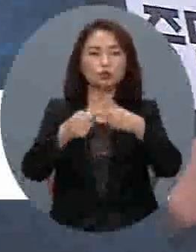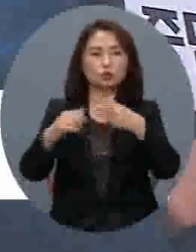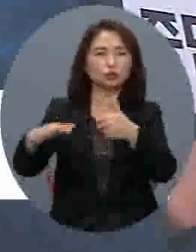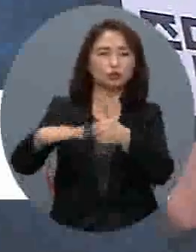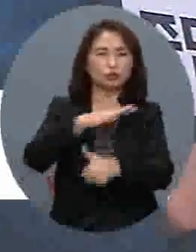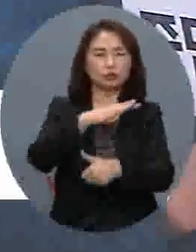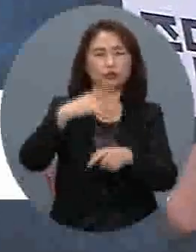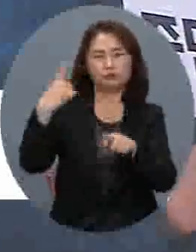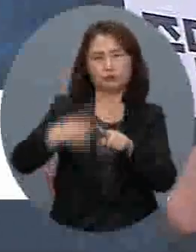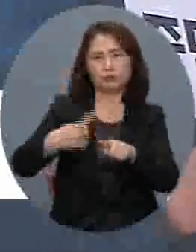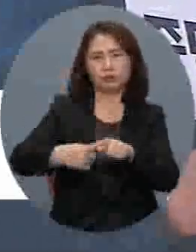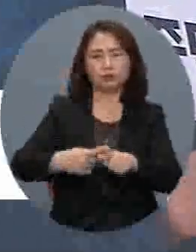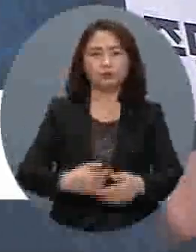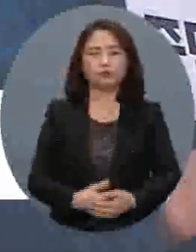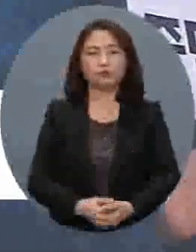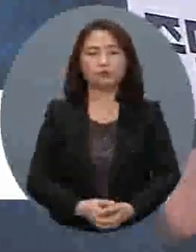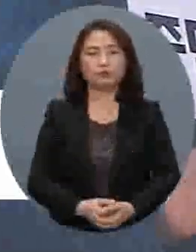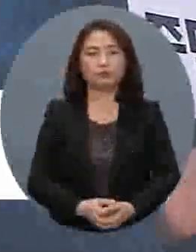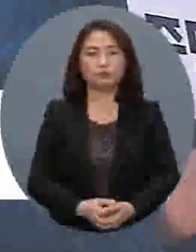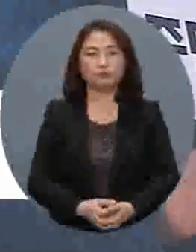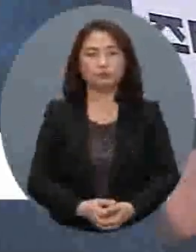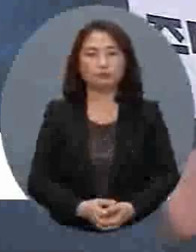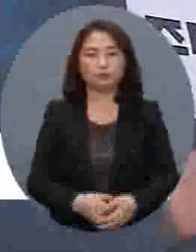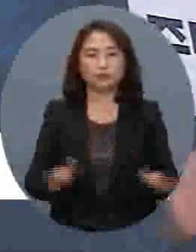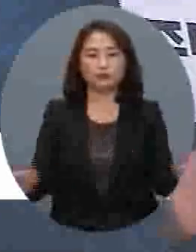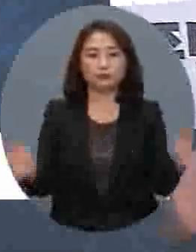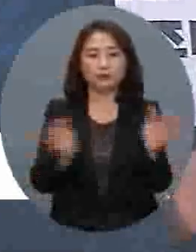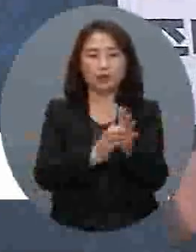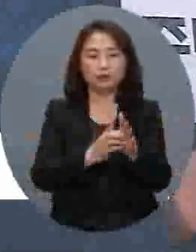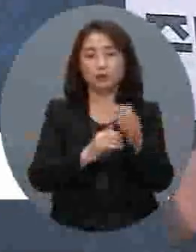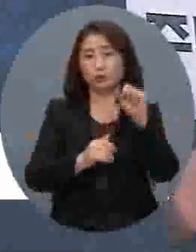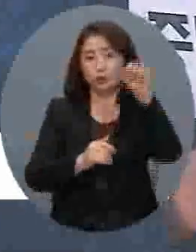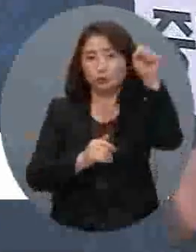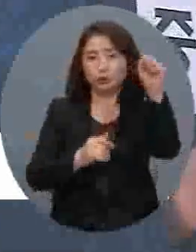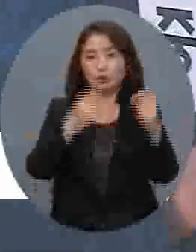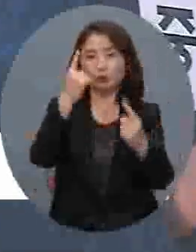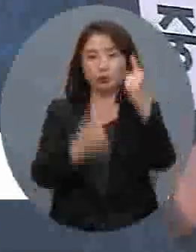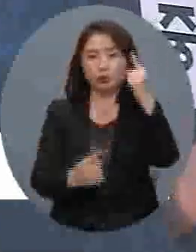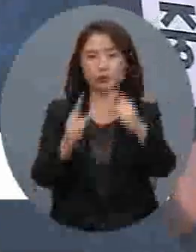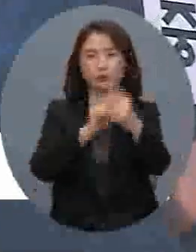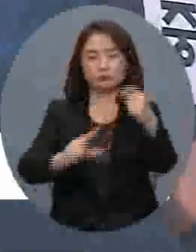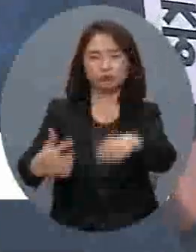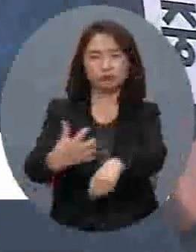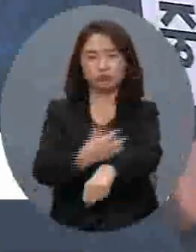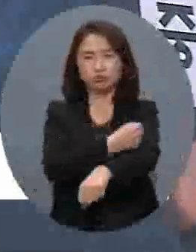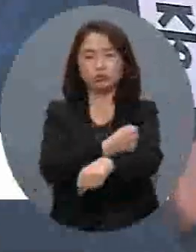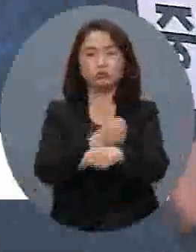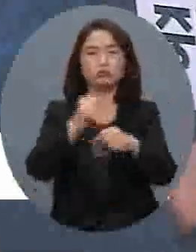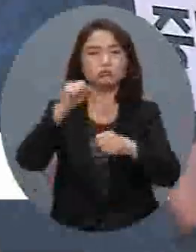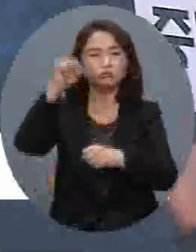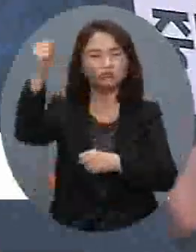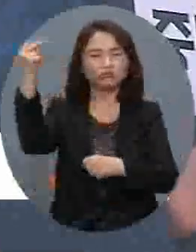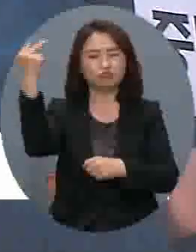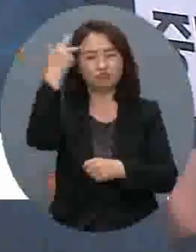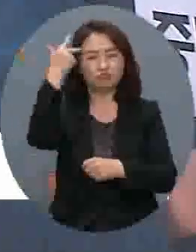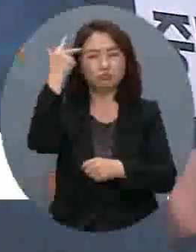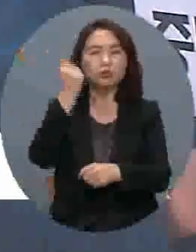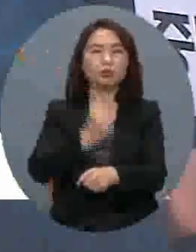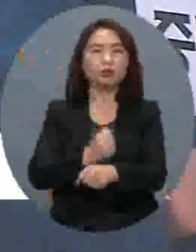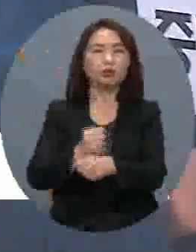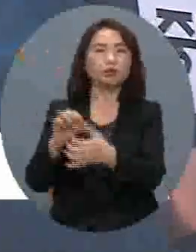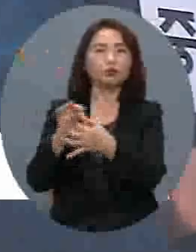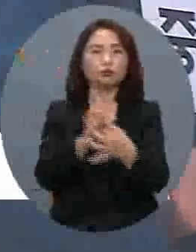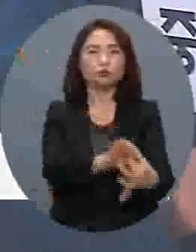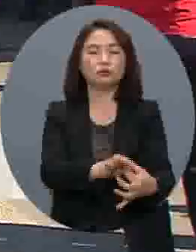두 번 죽이는 것입니다. 지금까지 해왔던 투쟁보다 더 가열찬 투쟁을